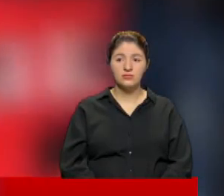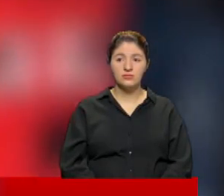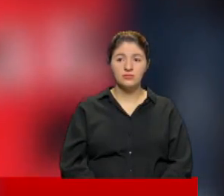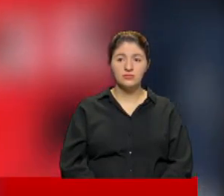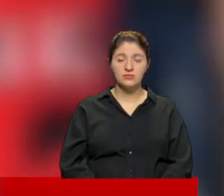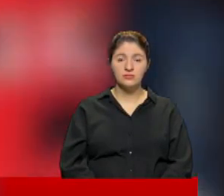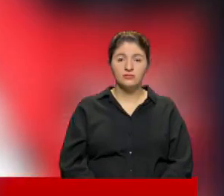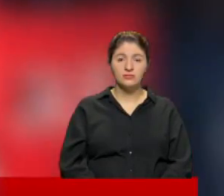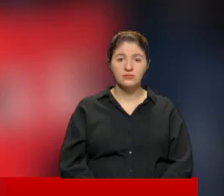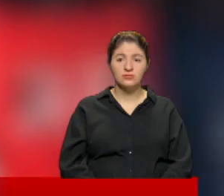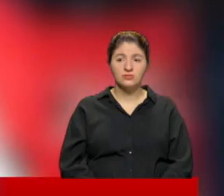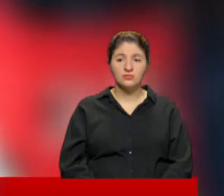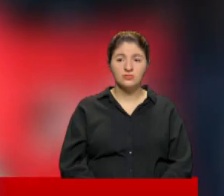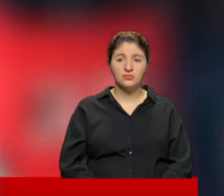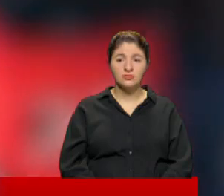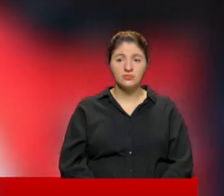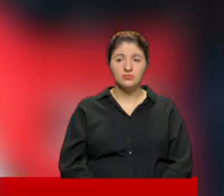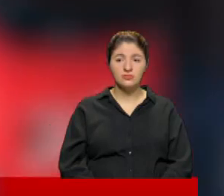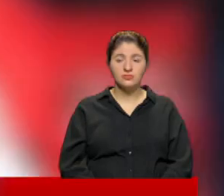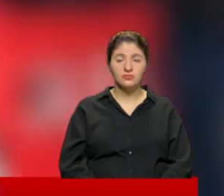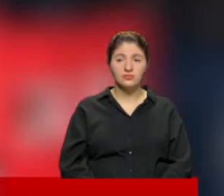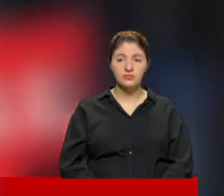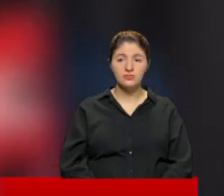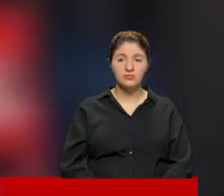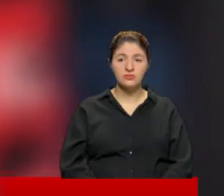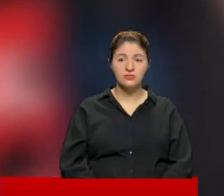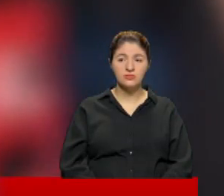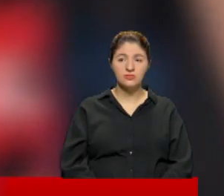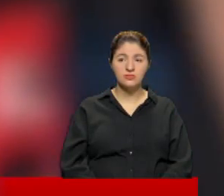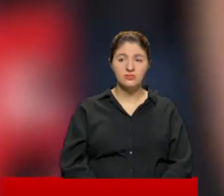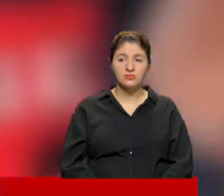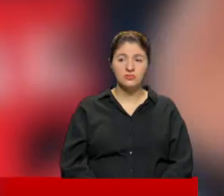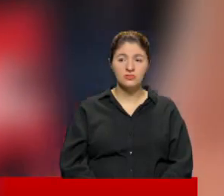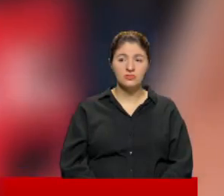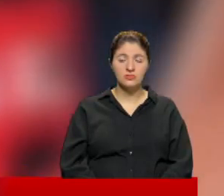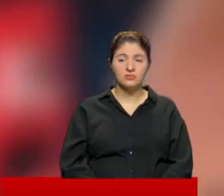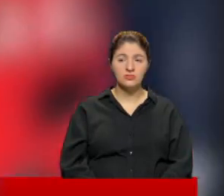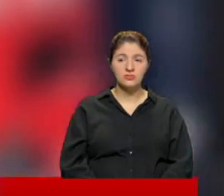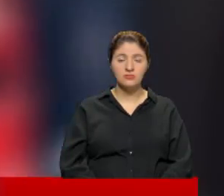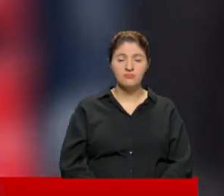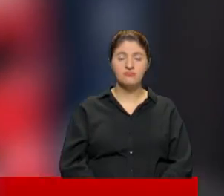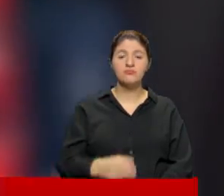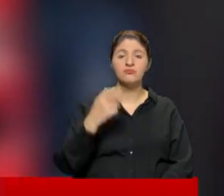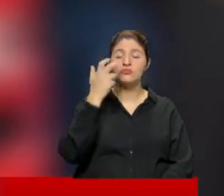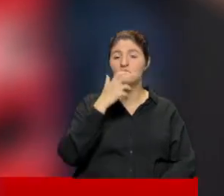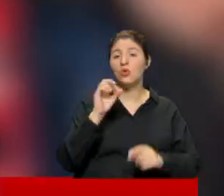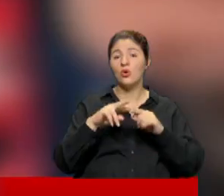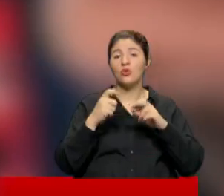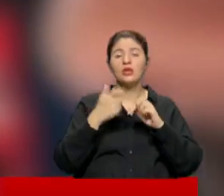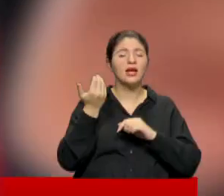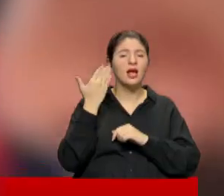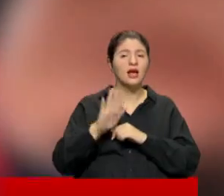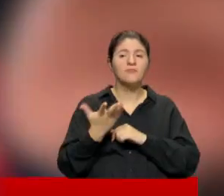doldu o tatlı günlerimiz Bir Hayal Oldu müzisyen Onur şener'den